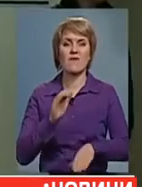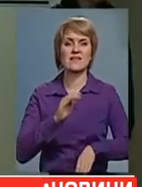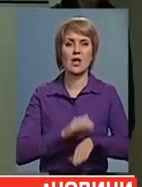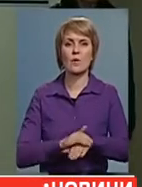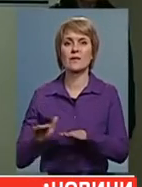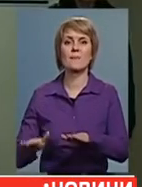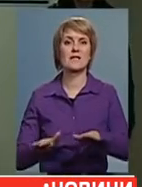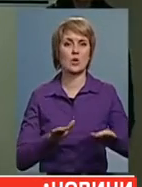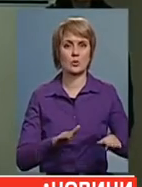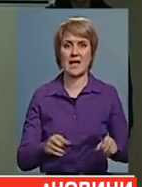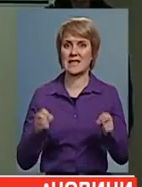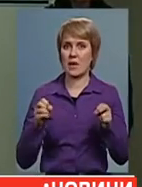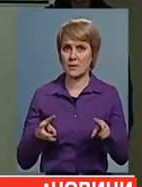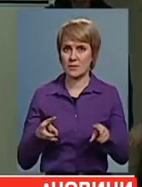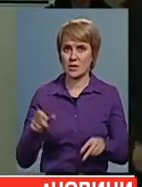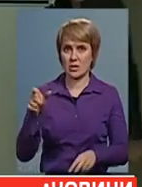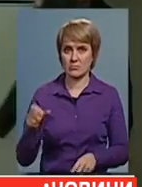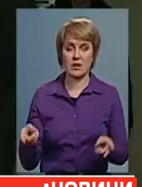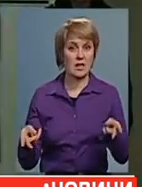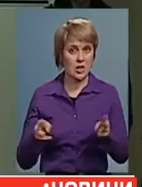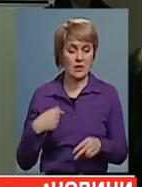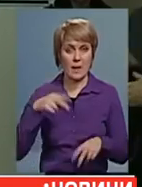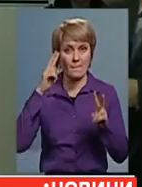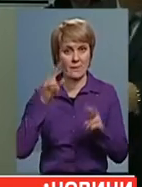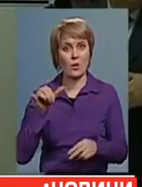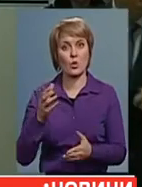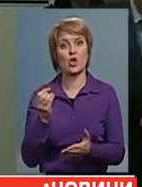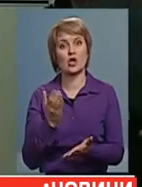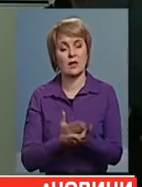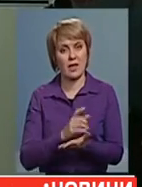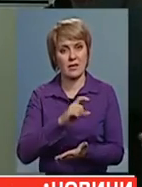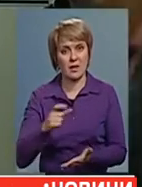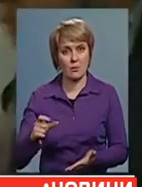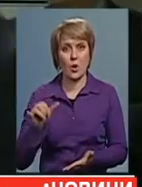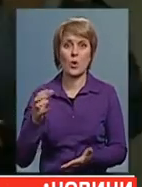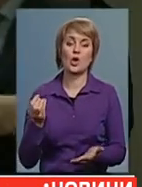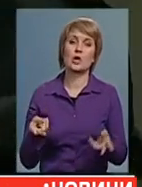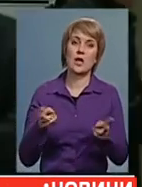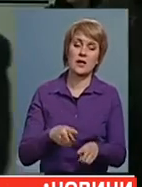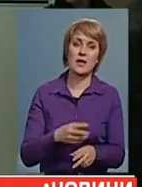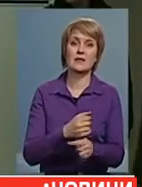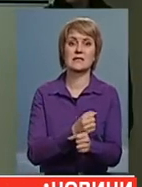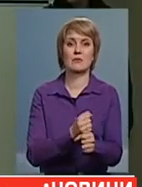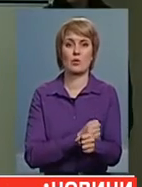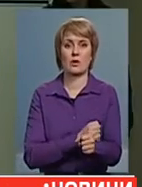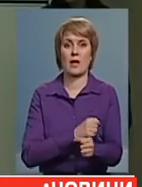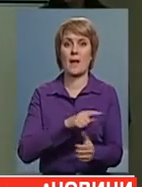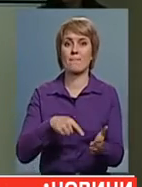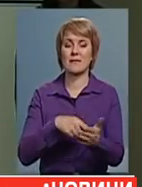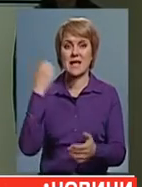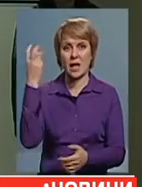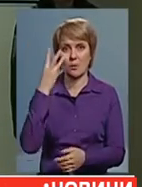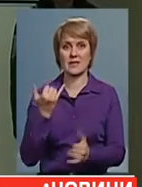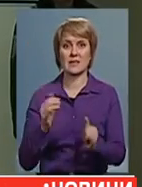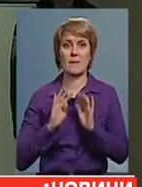небезпека від злочинців залишається тому що нам невідомо чим нього що я набої що в нього ще залишається зброя місто Хмельницький